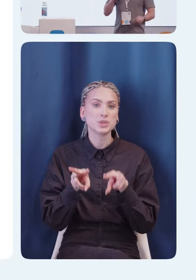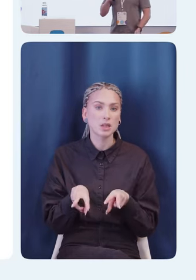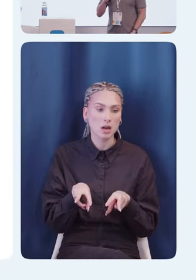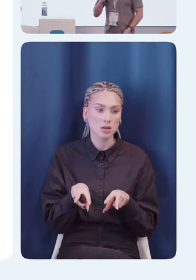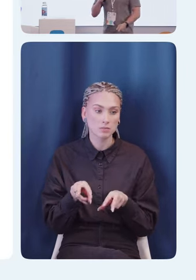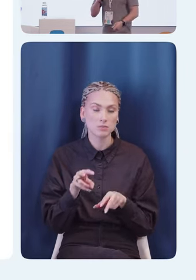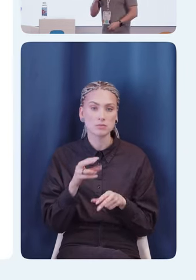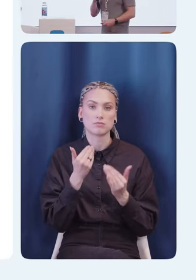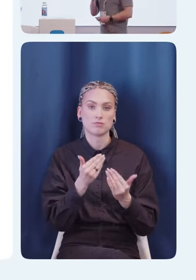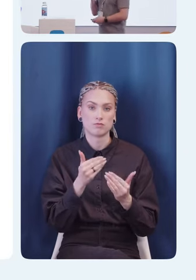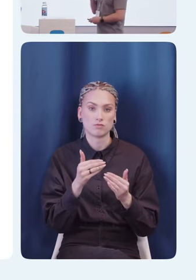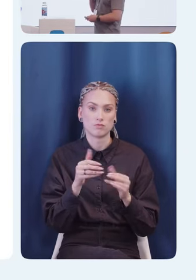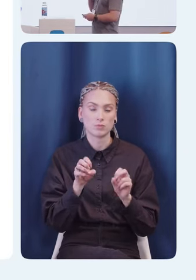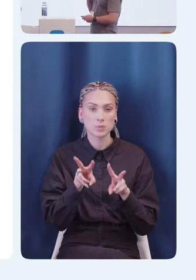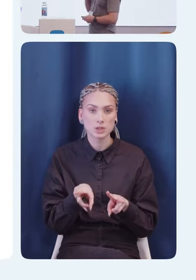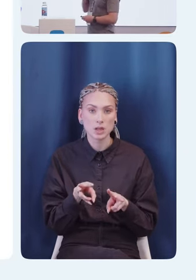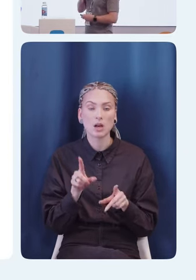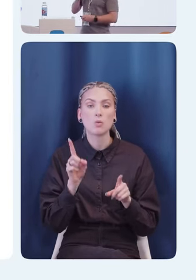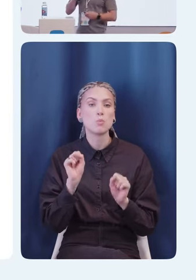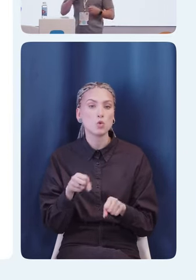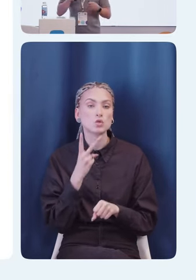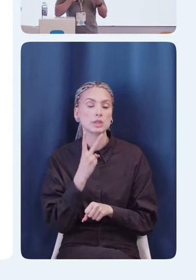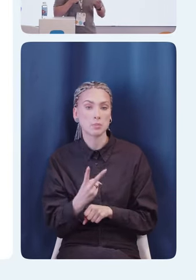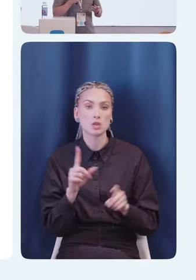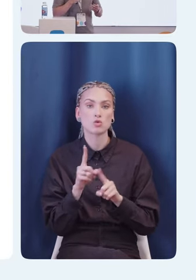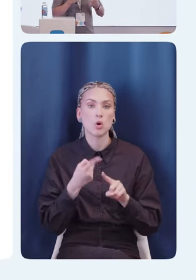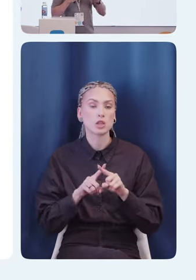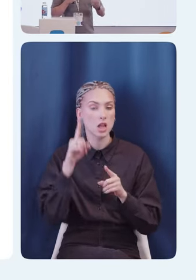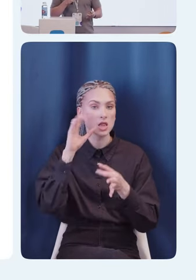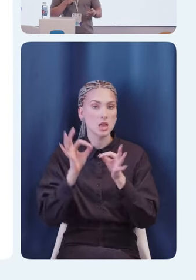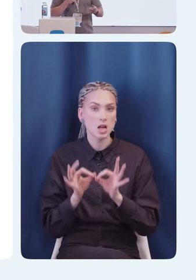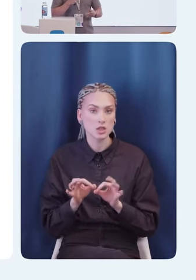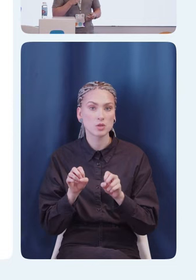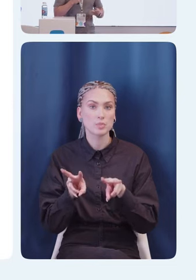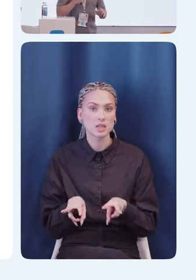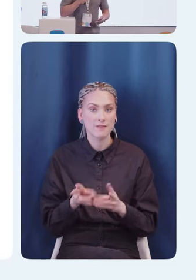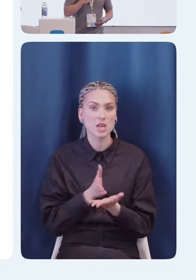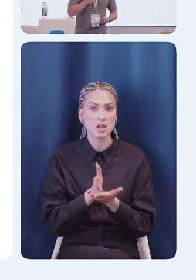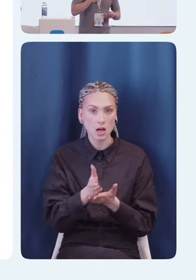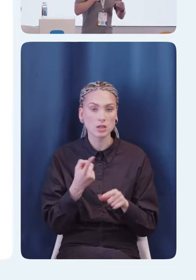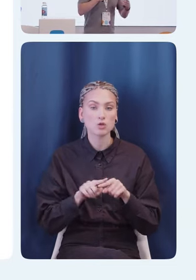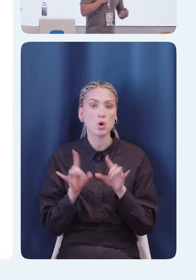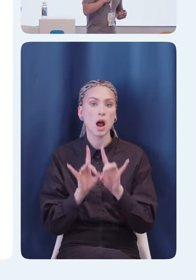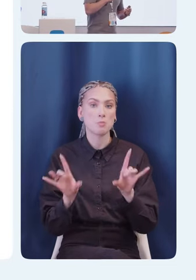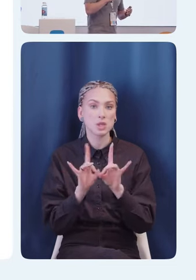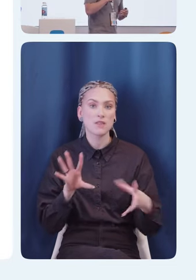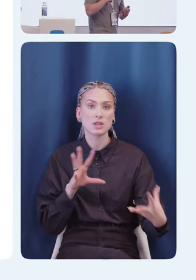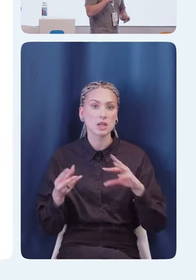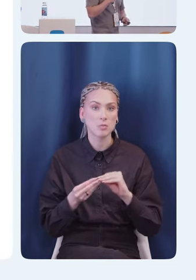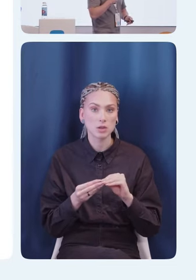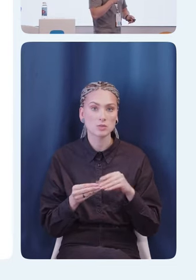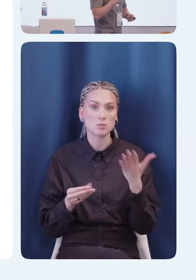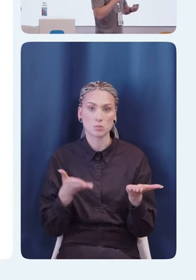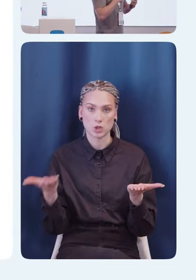на ARIA-атрибуты, то можно заметить, что это очень логичная спецификация, которая описывает взаимодействие